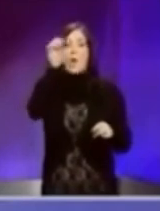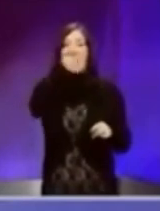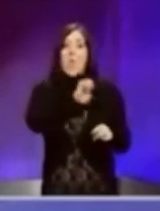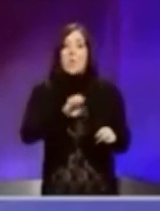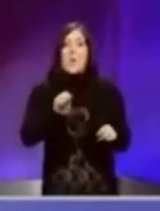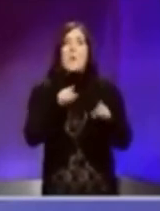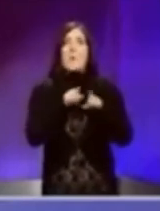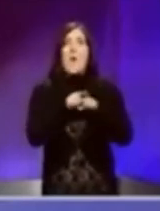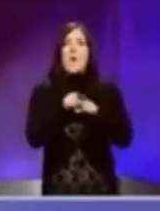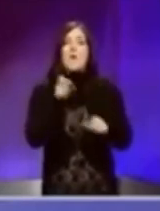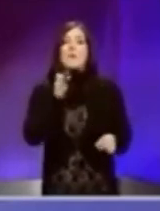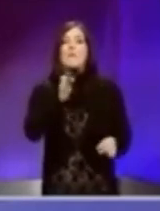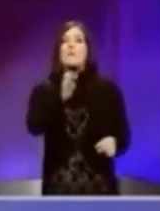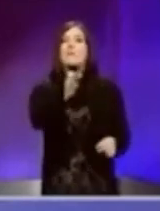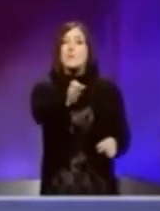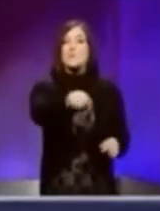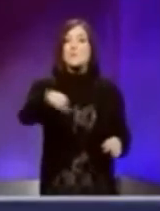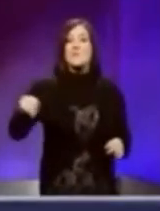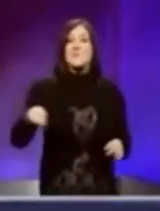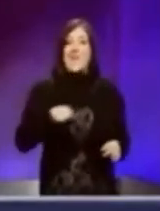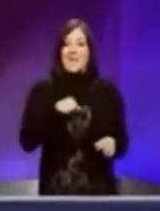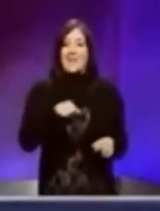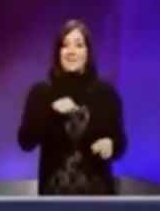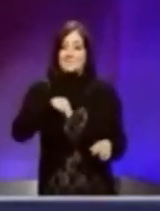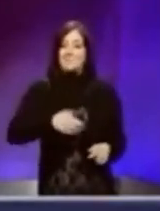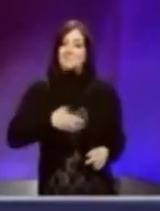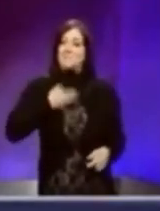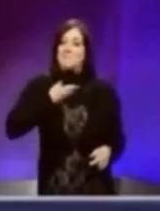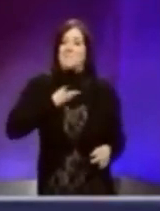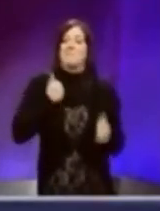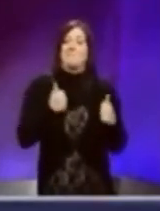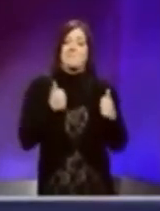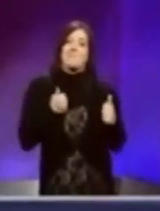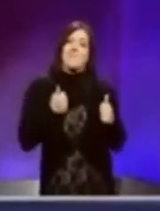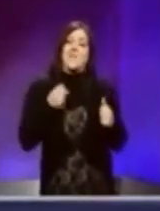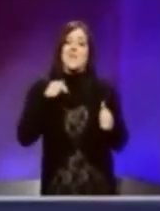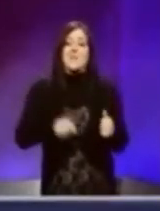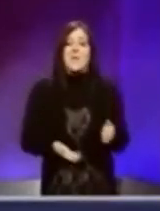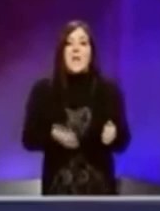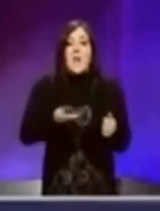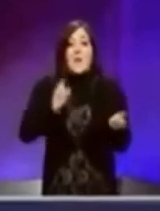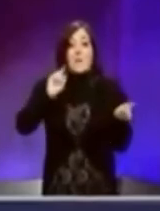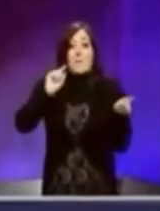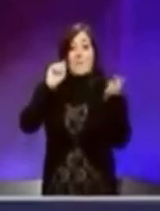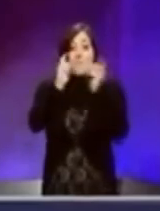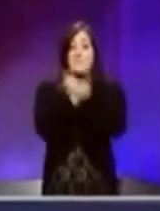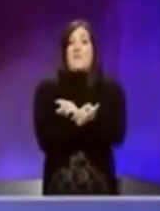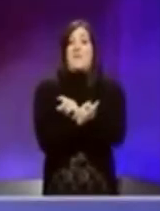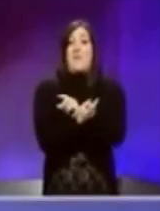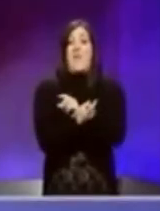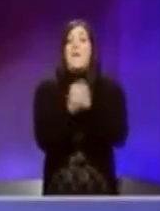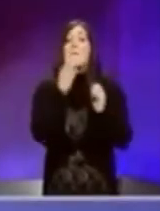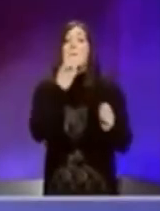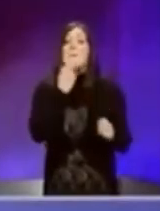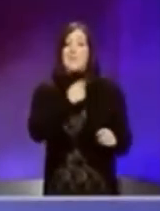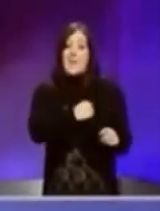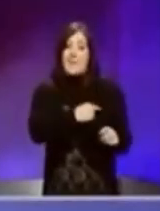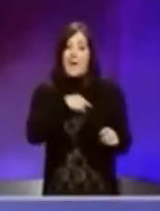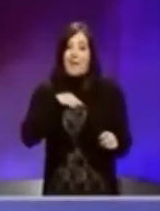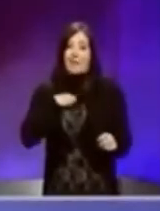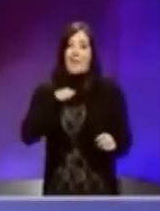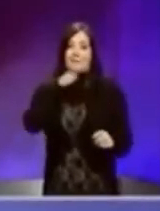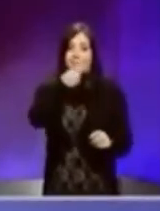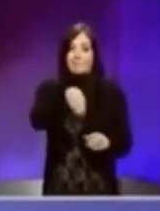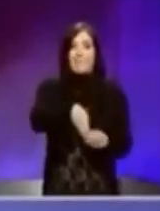huwa ta' sodisfazzjon. U wieħed jista' jgħid li forsi din hija l-ikbar bidla li ġabet is-sħubija tagħna fl-Unjoni Ewropea,